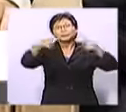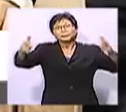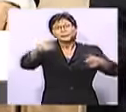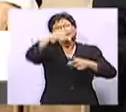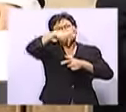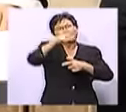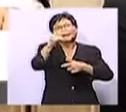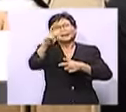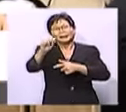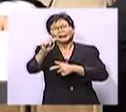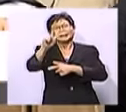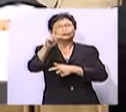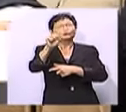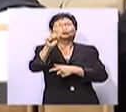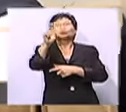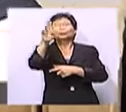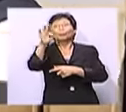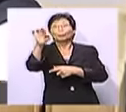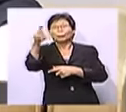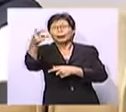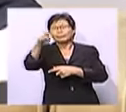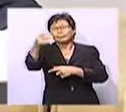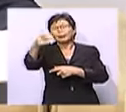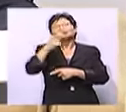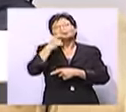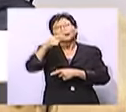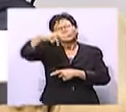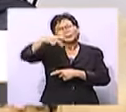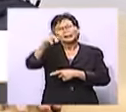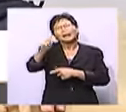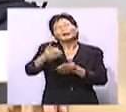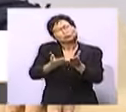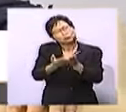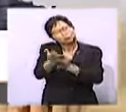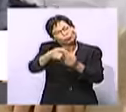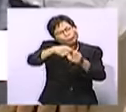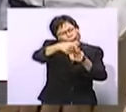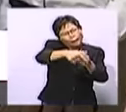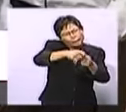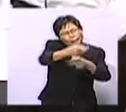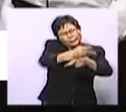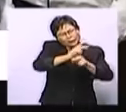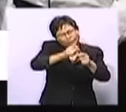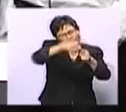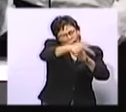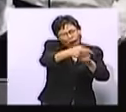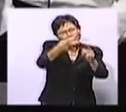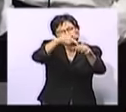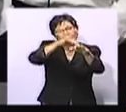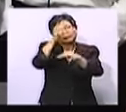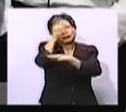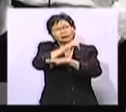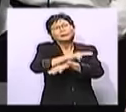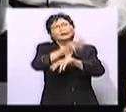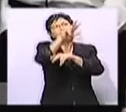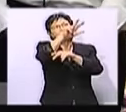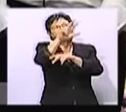Subramaniam. Dalam perkembangan lain, beliau meminta PKA mesti terus semula bayaran balik pinjamannya kepada kerajaan